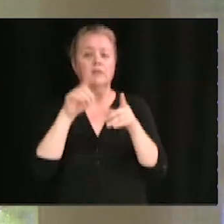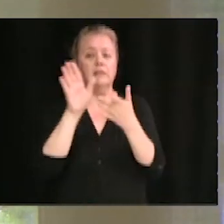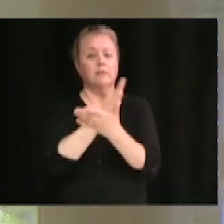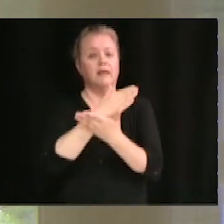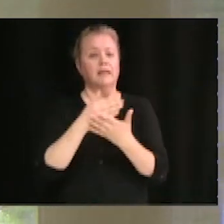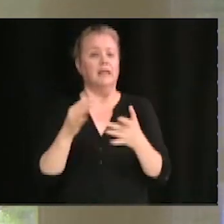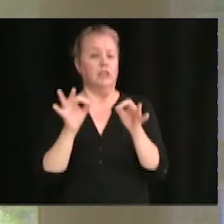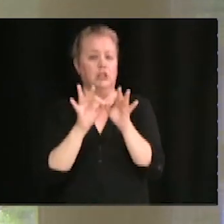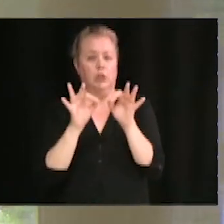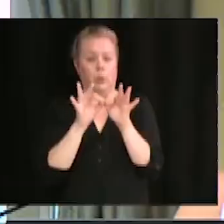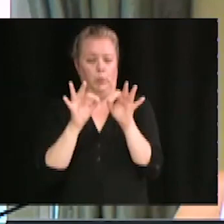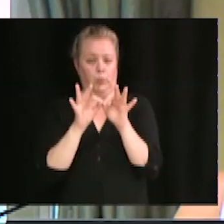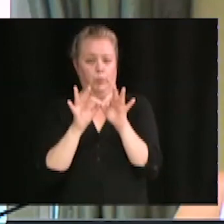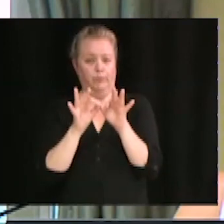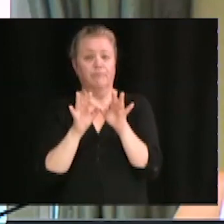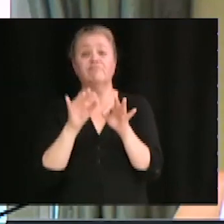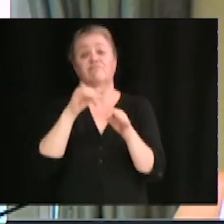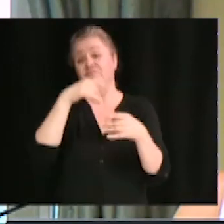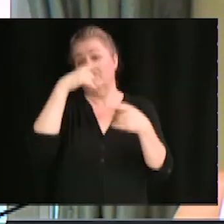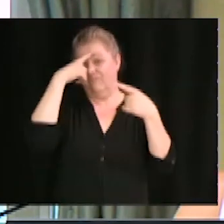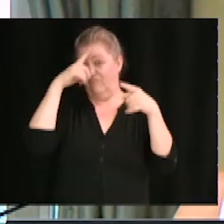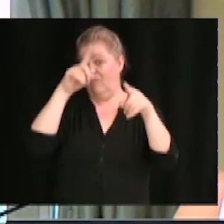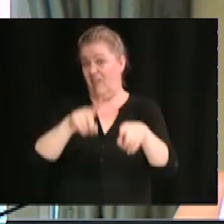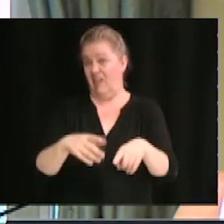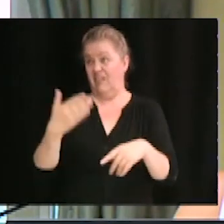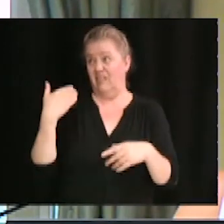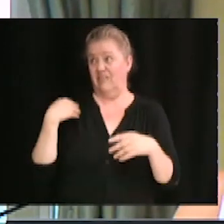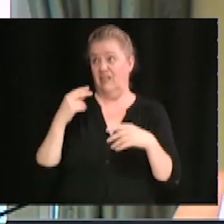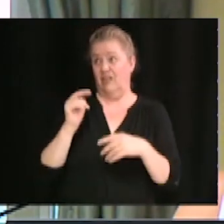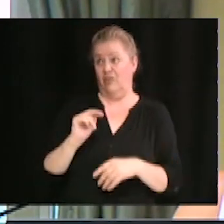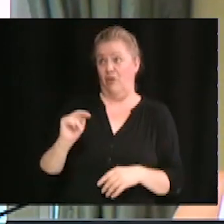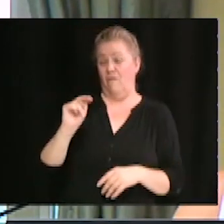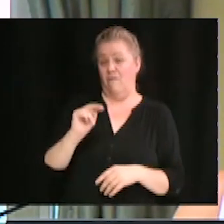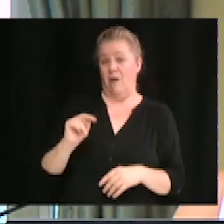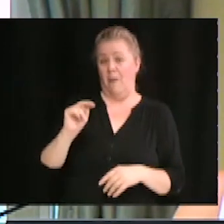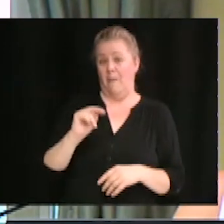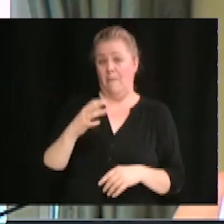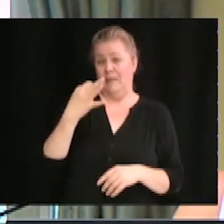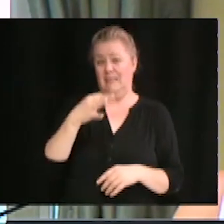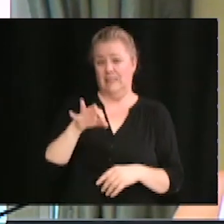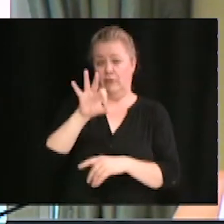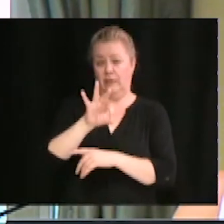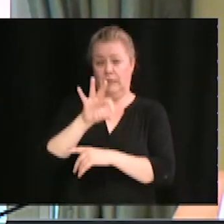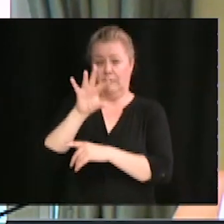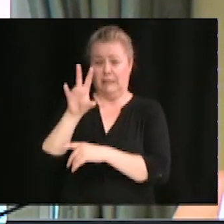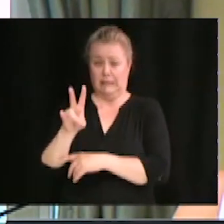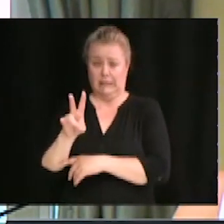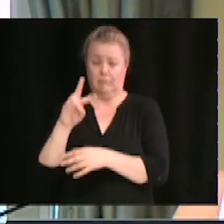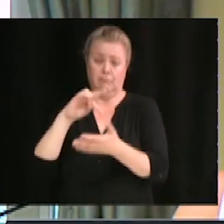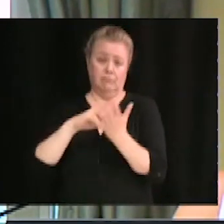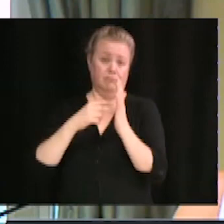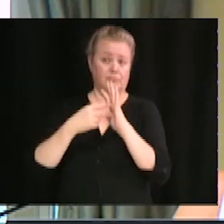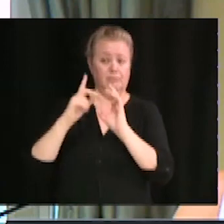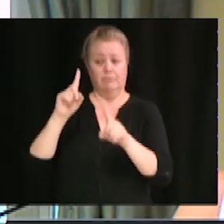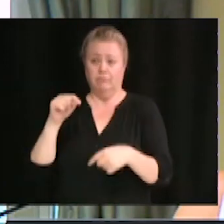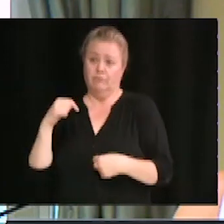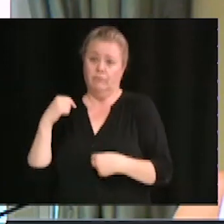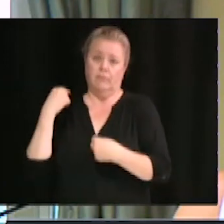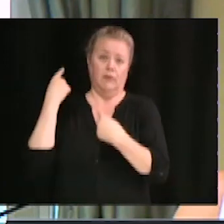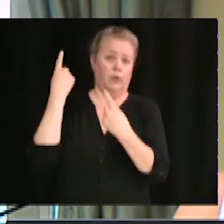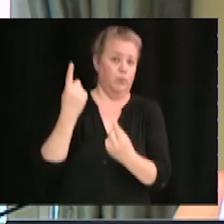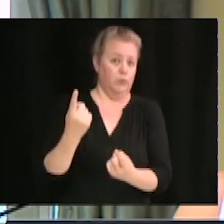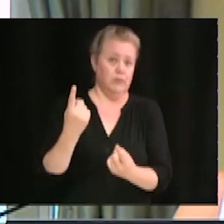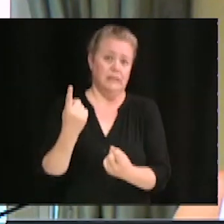Voilà. Alors, c'est une entente à l'origine qui date de novembre 1997. Alors, au fil des années, le traitement